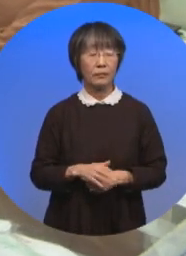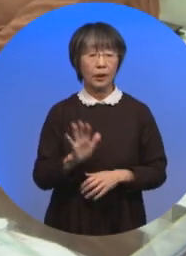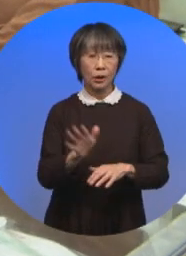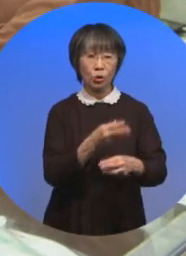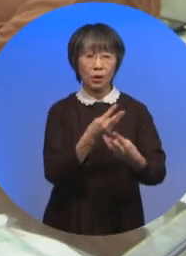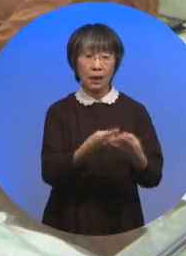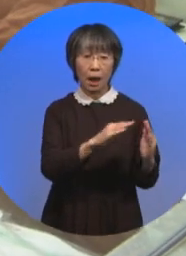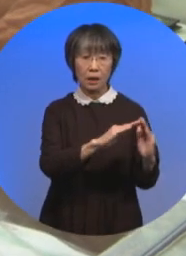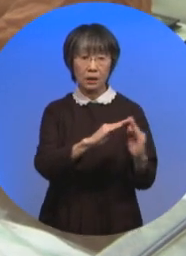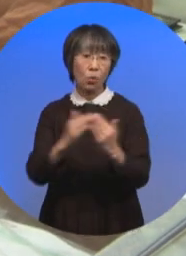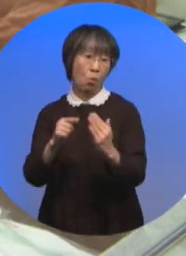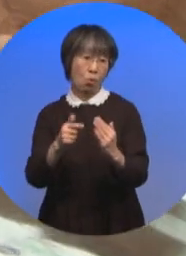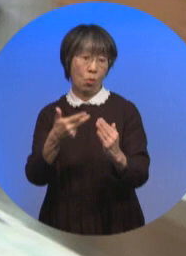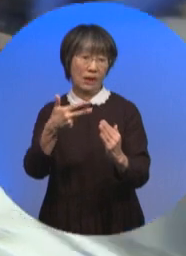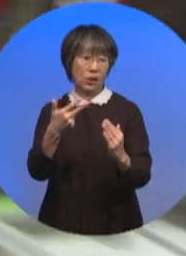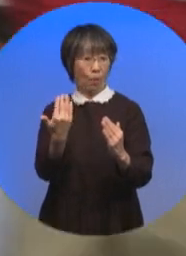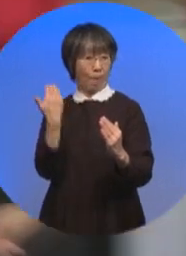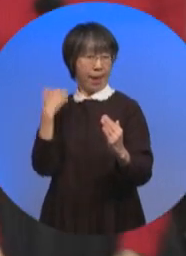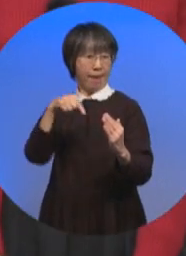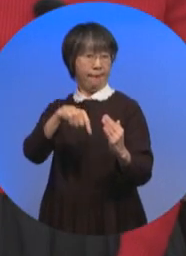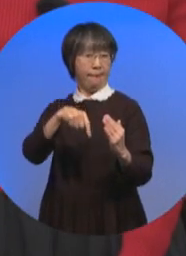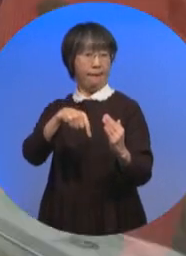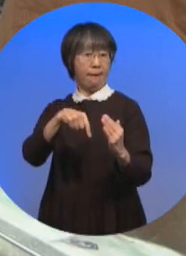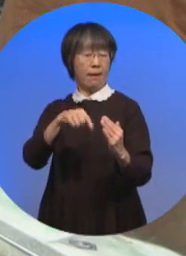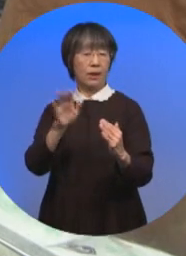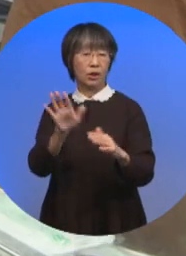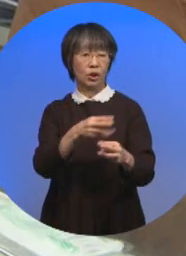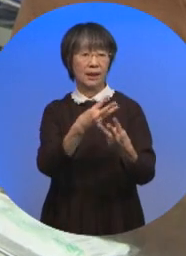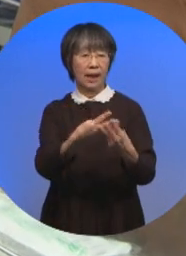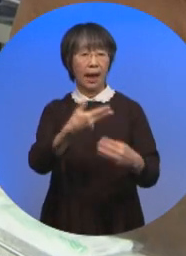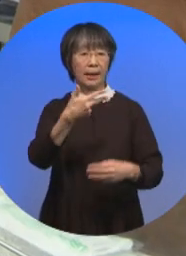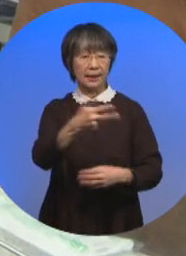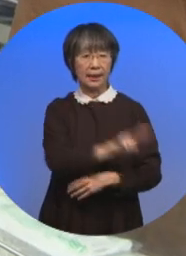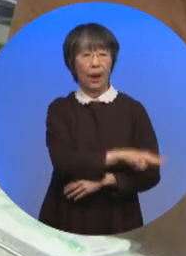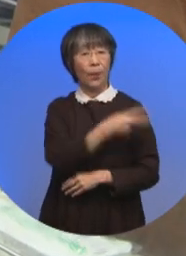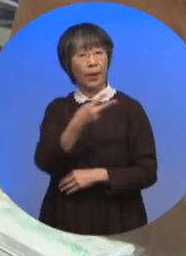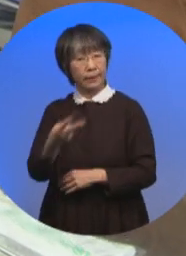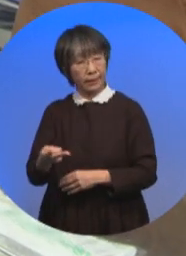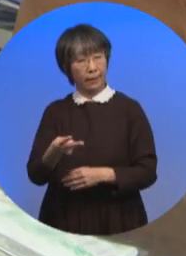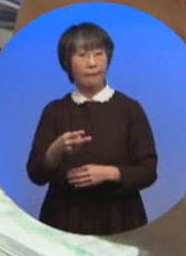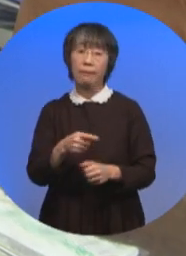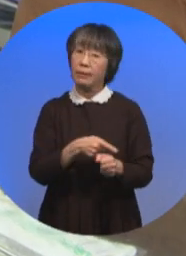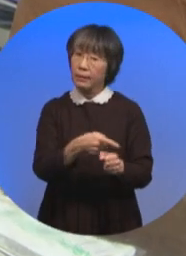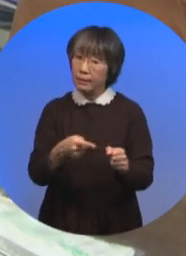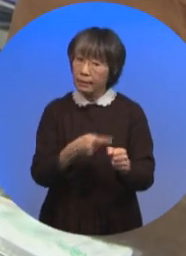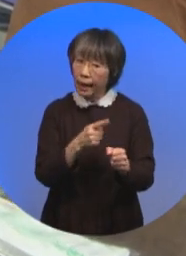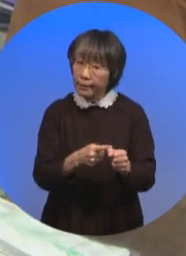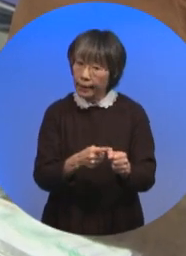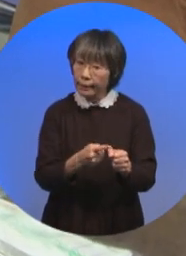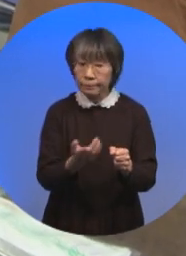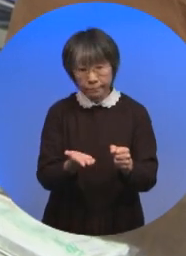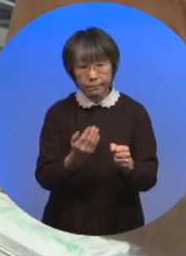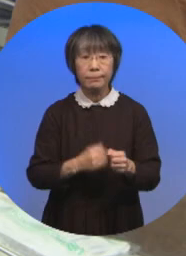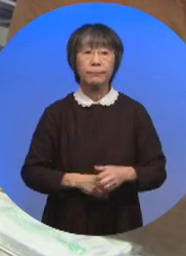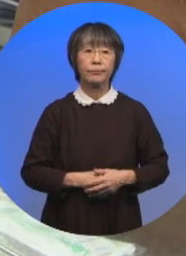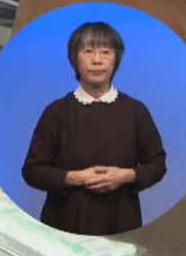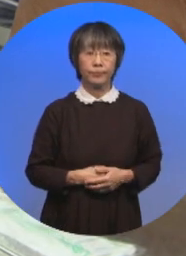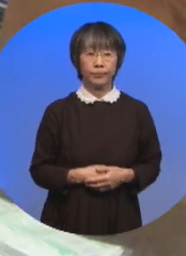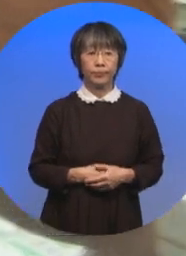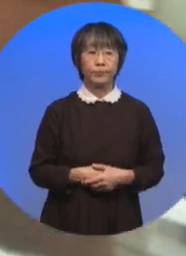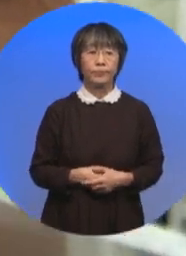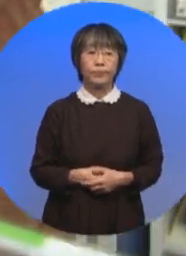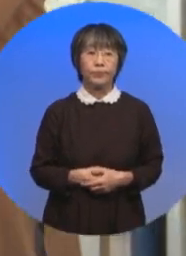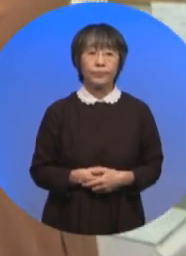なくて それが吹田市になって、 はい、 今年、 はい、 いよいよ何周年になる何周年